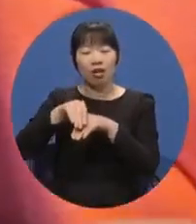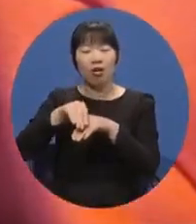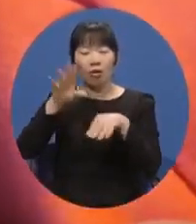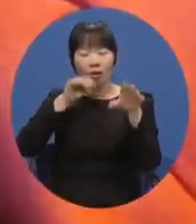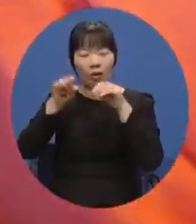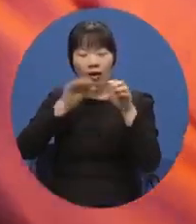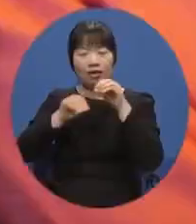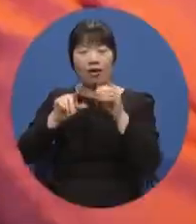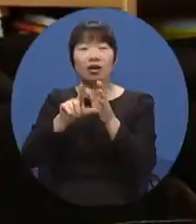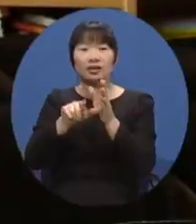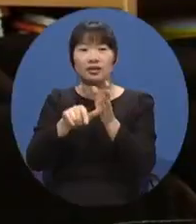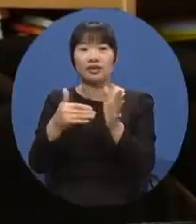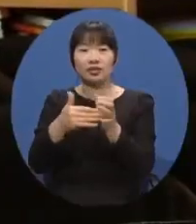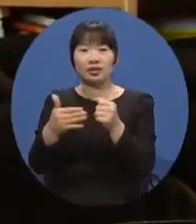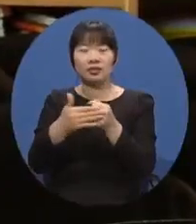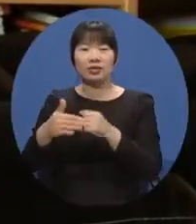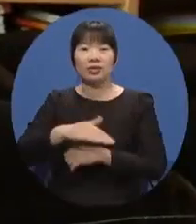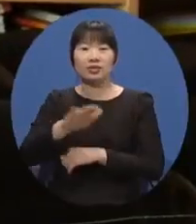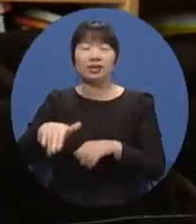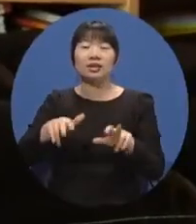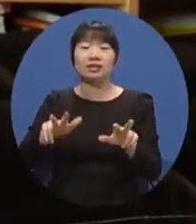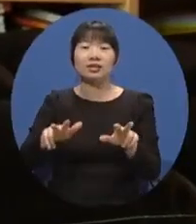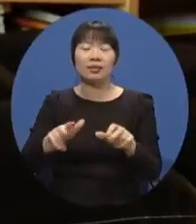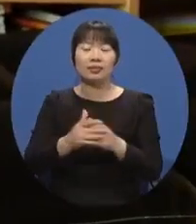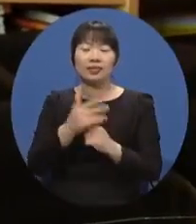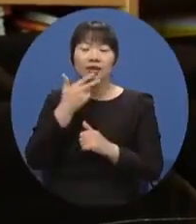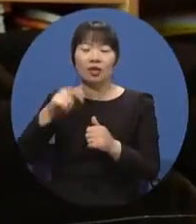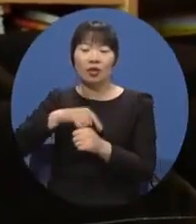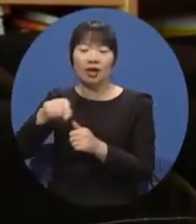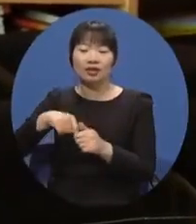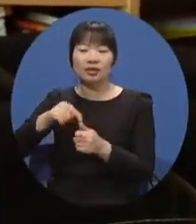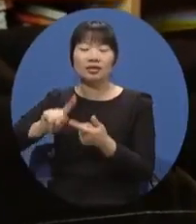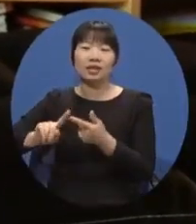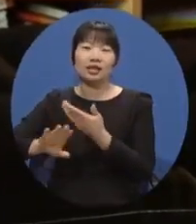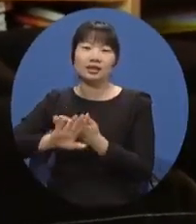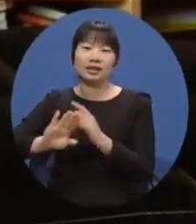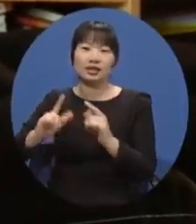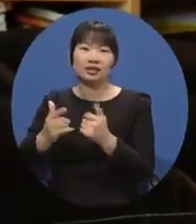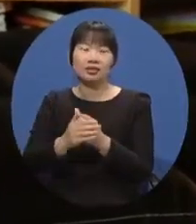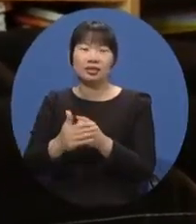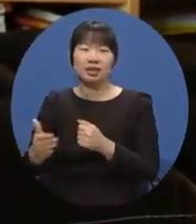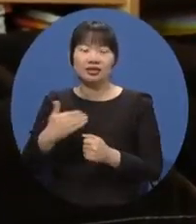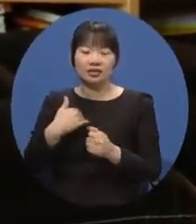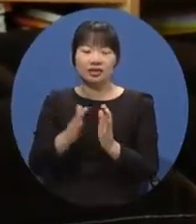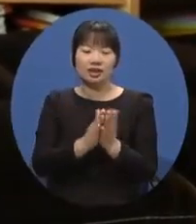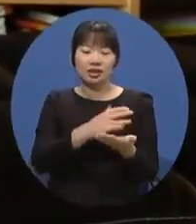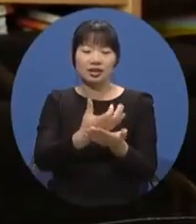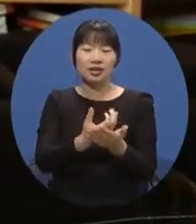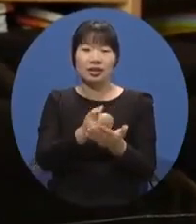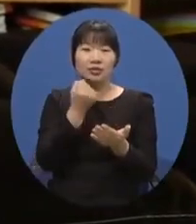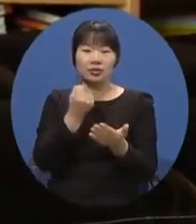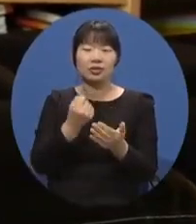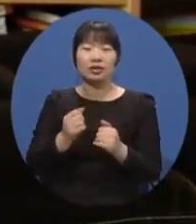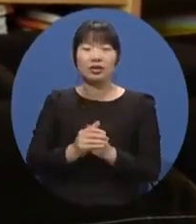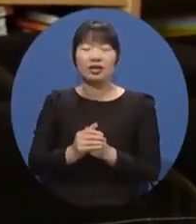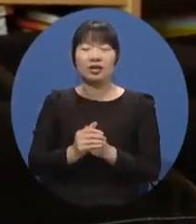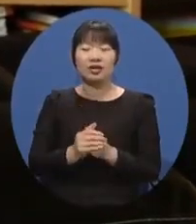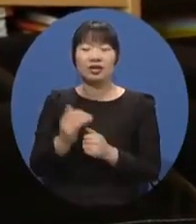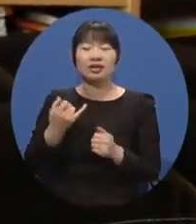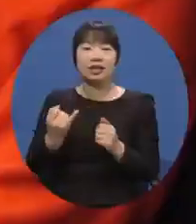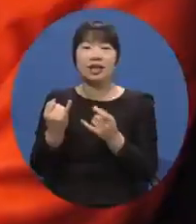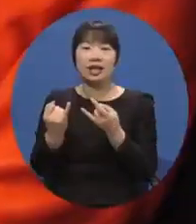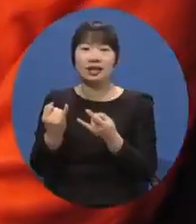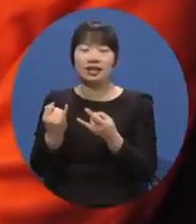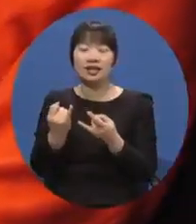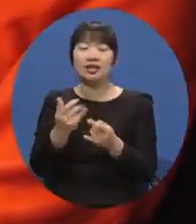같아요. 그래서 이제 우리는 뭐 영어 환경이 아니니까 이제 저는 책으로 서열이한테 영어를 노출을 한